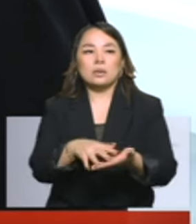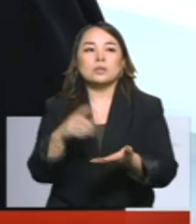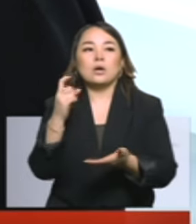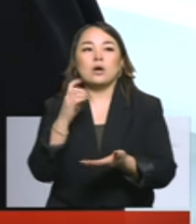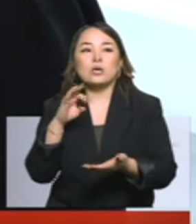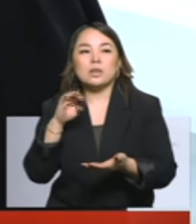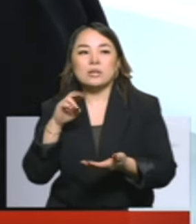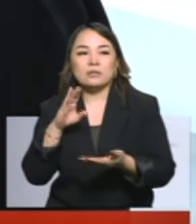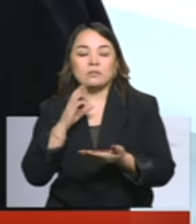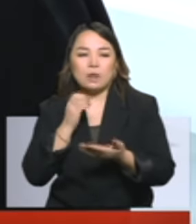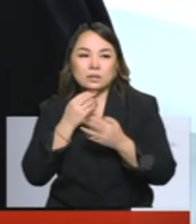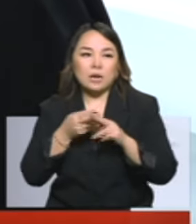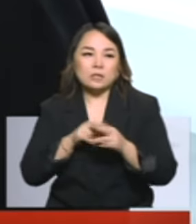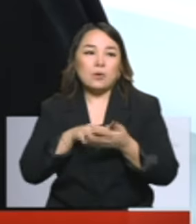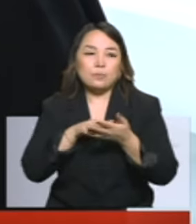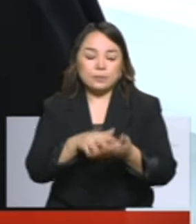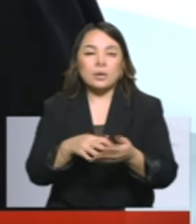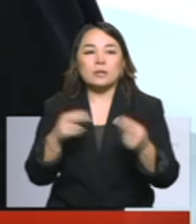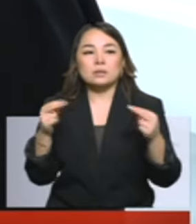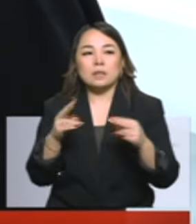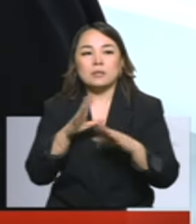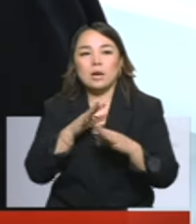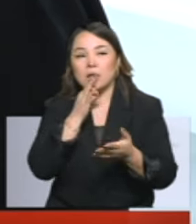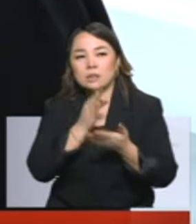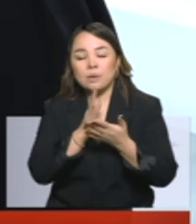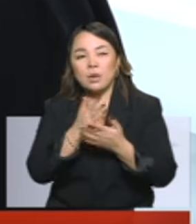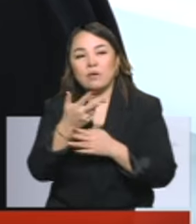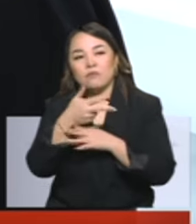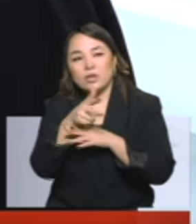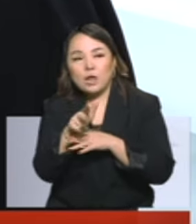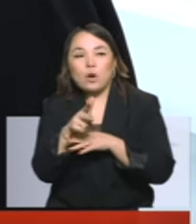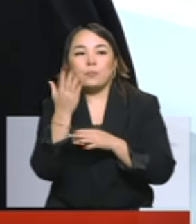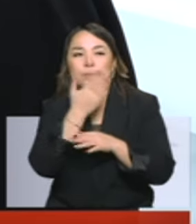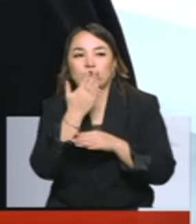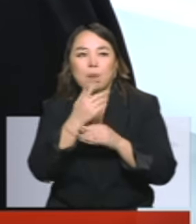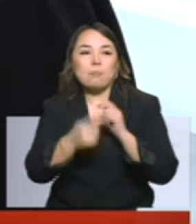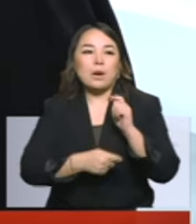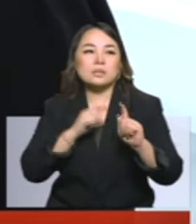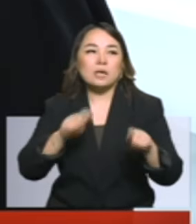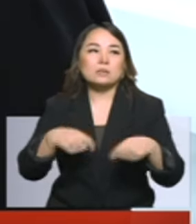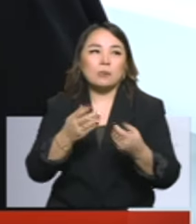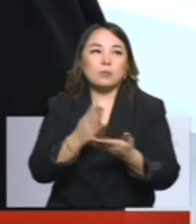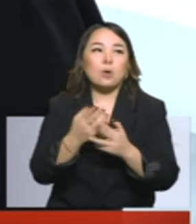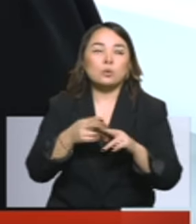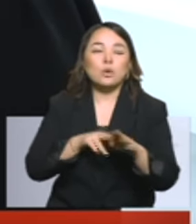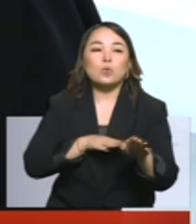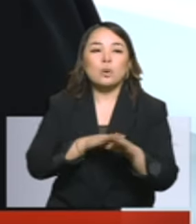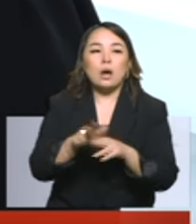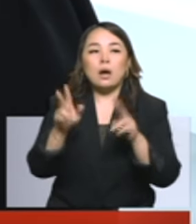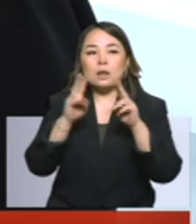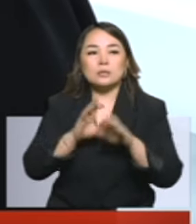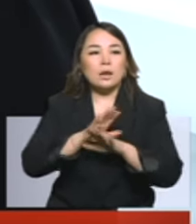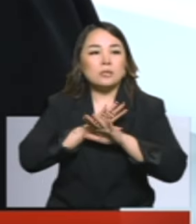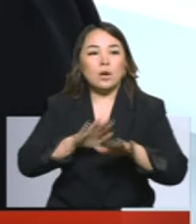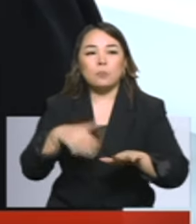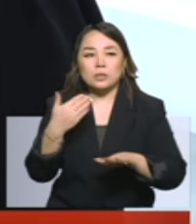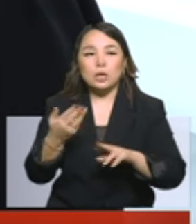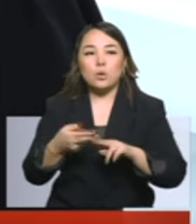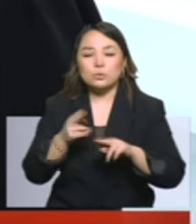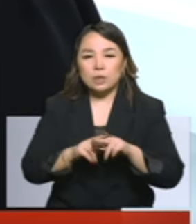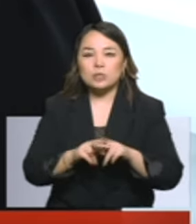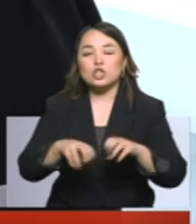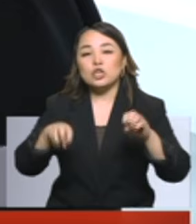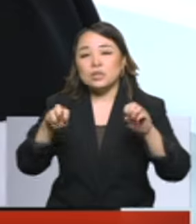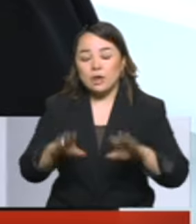Біз сотқа өтінішпен қоса дәйек бола алатын видеоматериалдарды бергенбіз, бірақ ол толық қарастырылған жоқ. Сондықтан